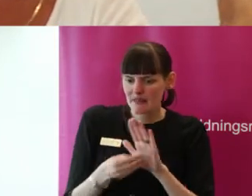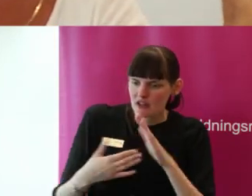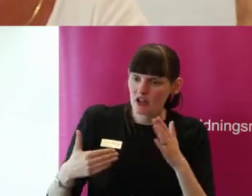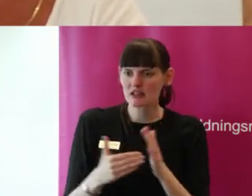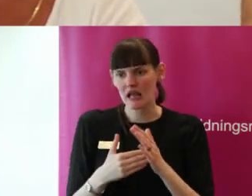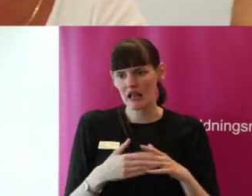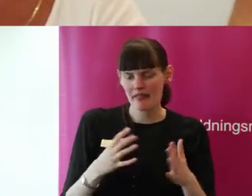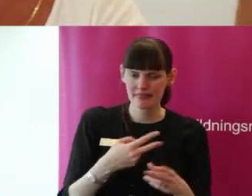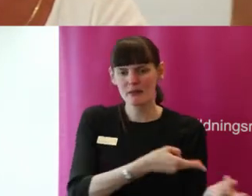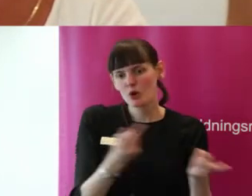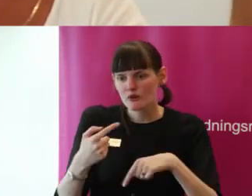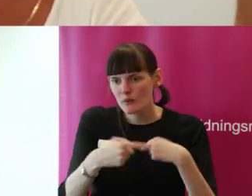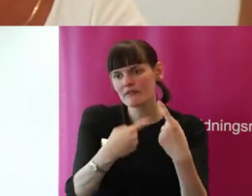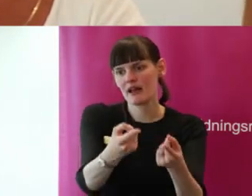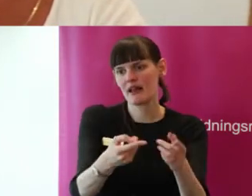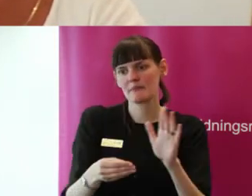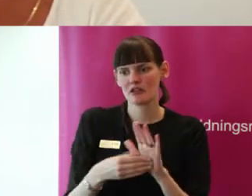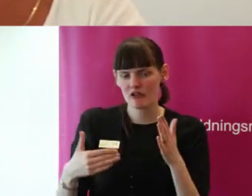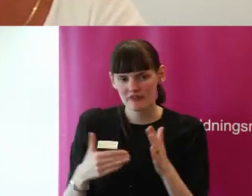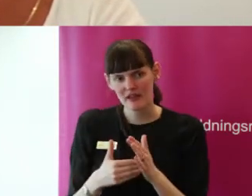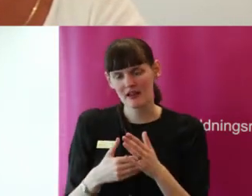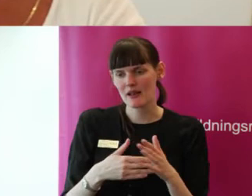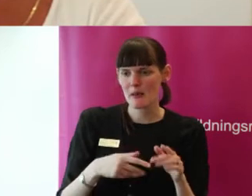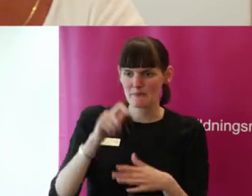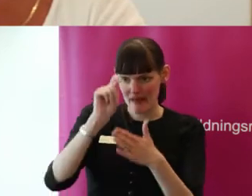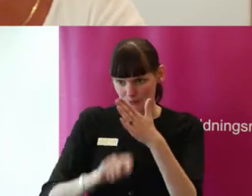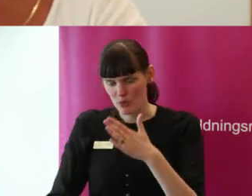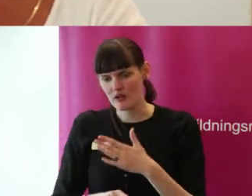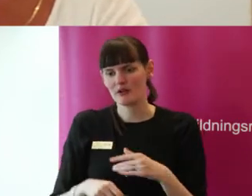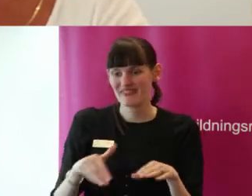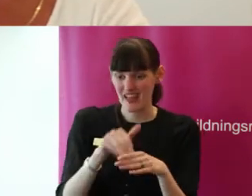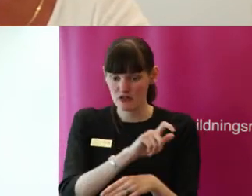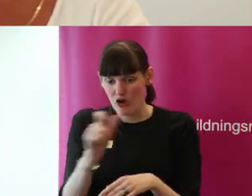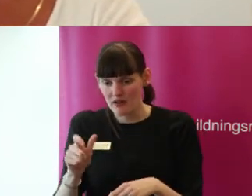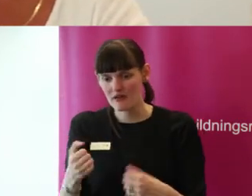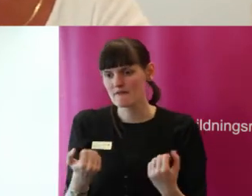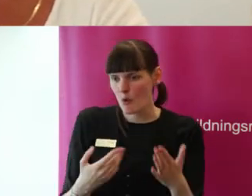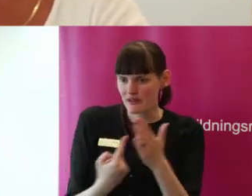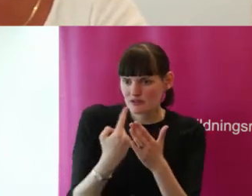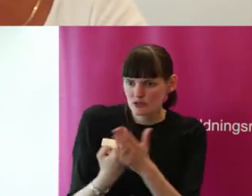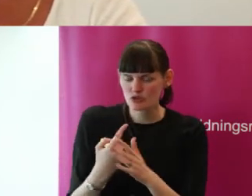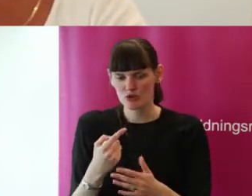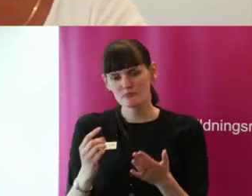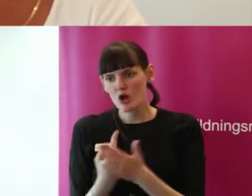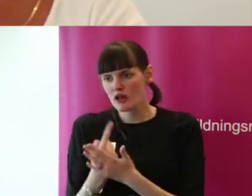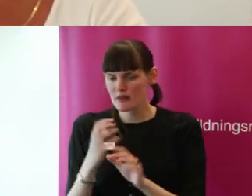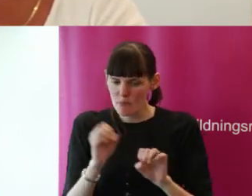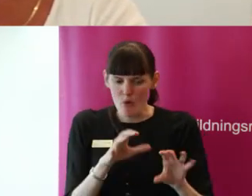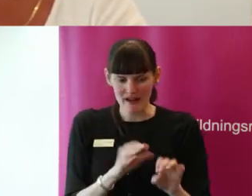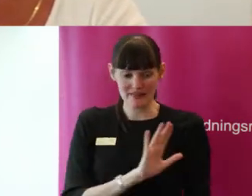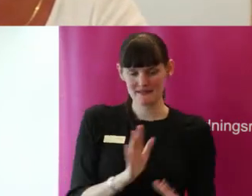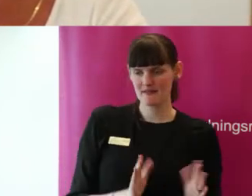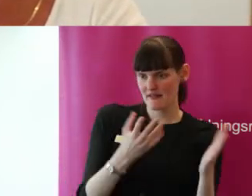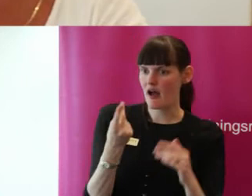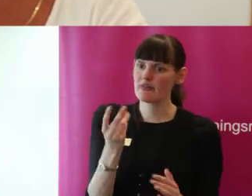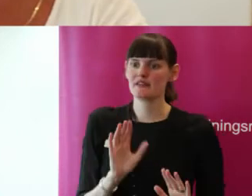bidra till att medborgarna och deltagarna får egna resurser att kunna påverka sitt eget liv och andras liv